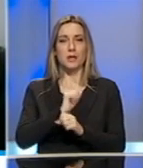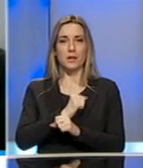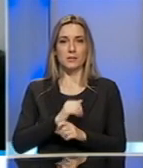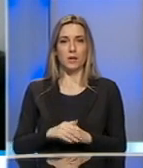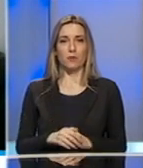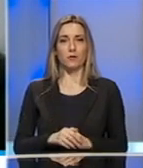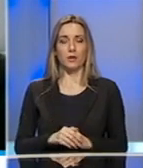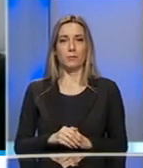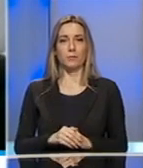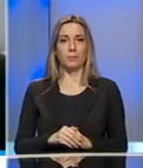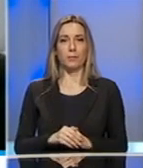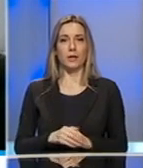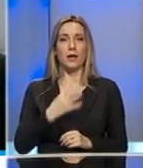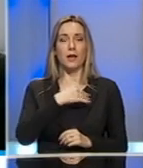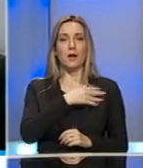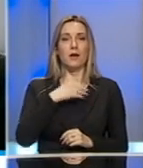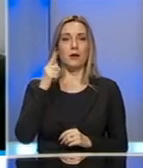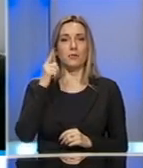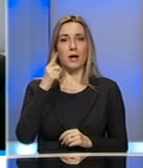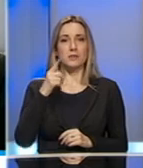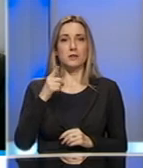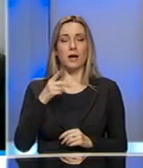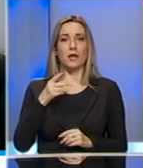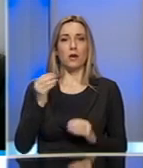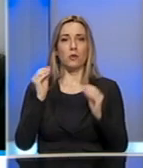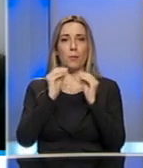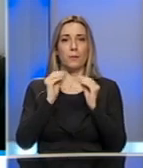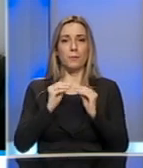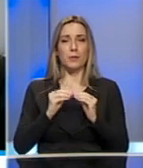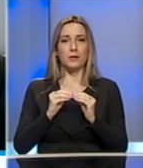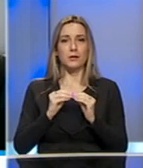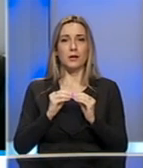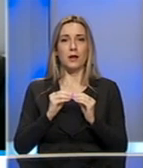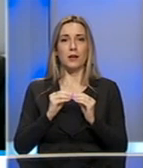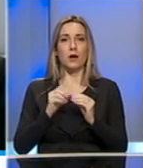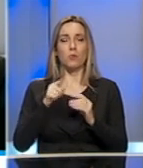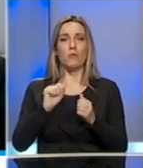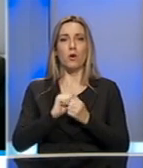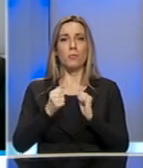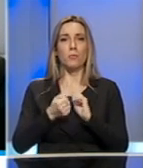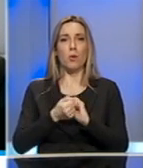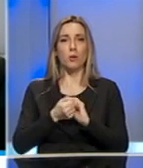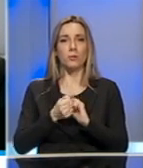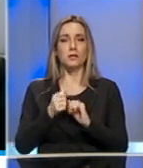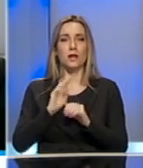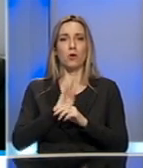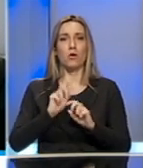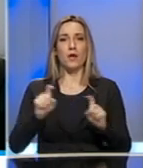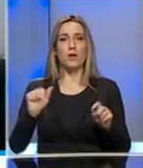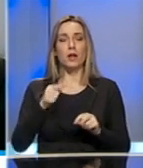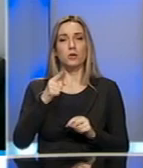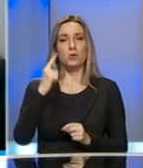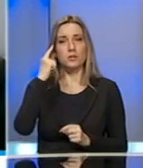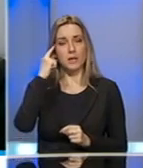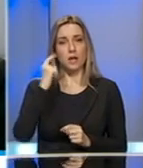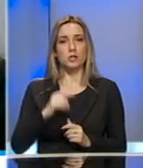Hercegovine. Hrvatska je komplimentirana na neki način u ovoj borbi sa koronavirusom. Da li to